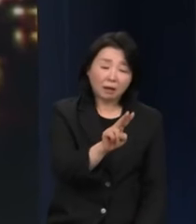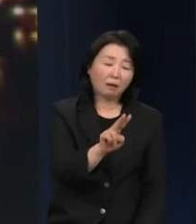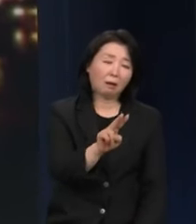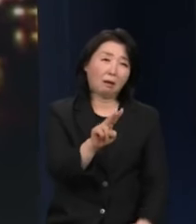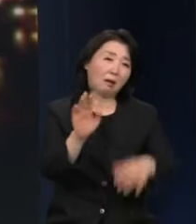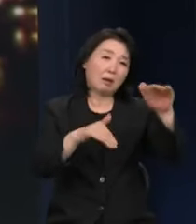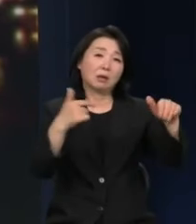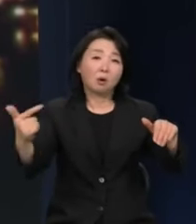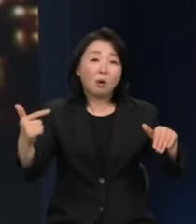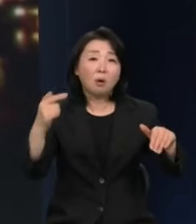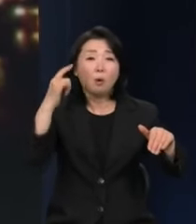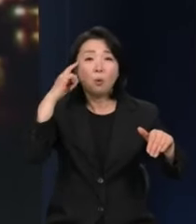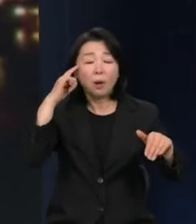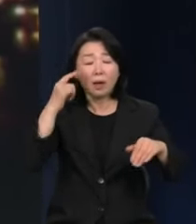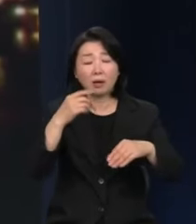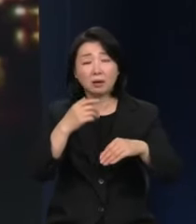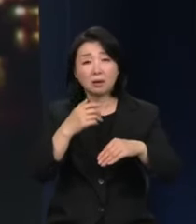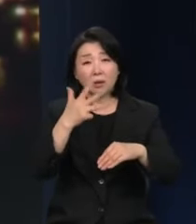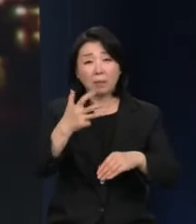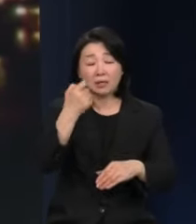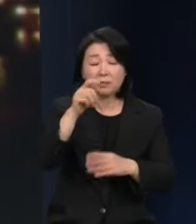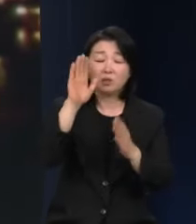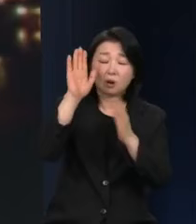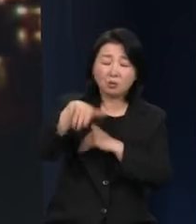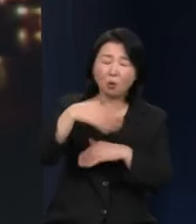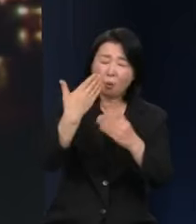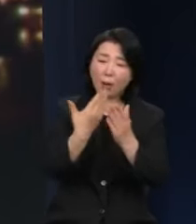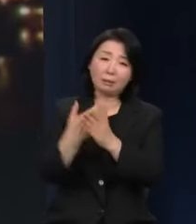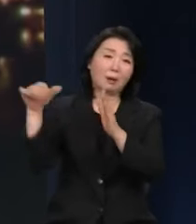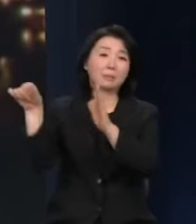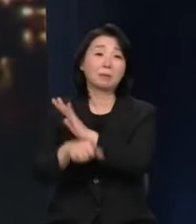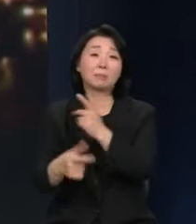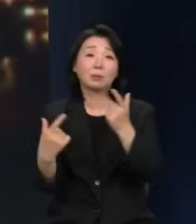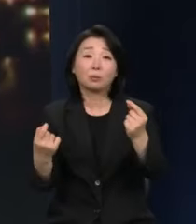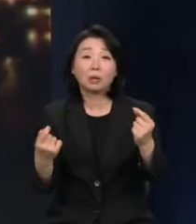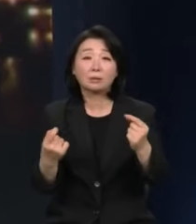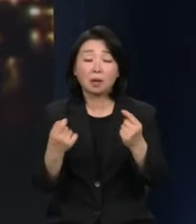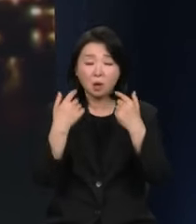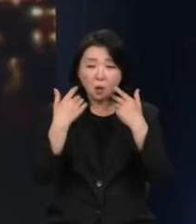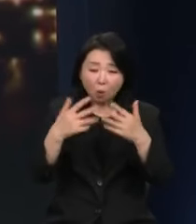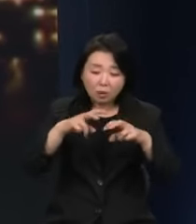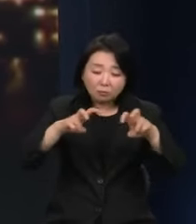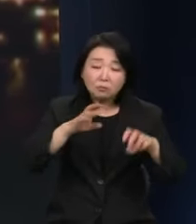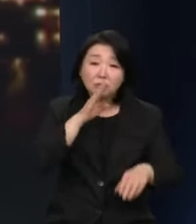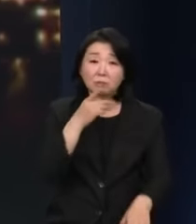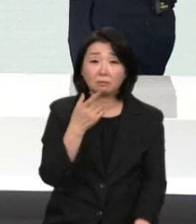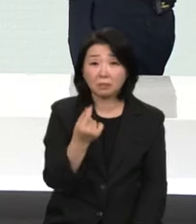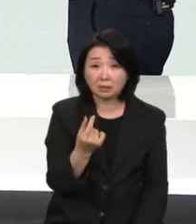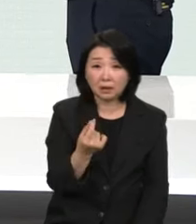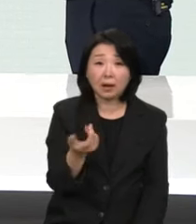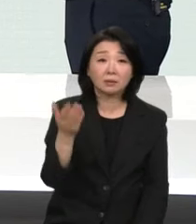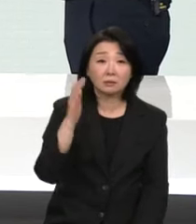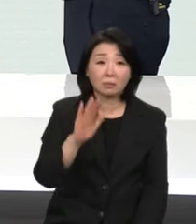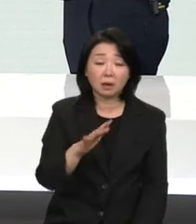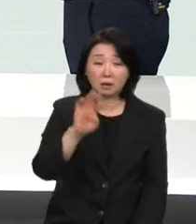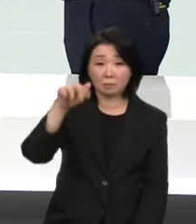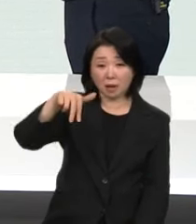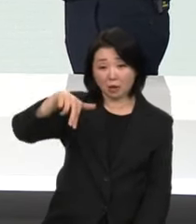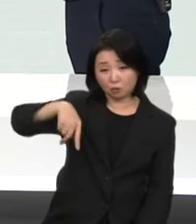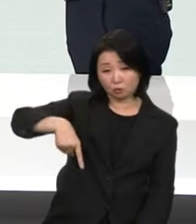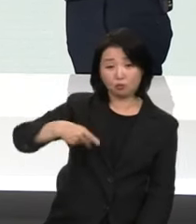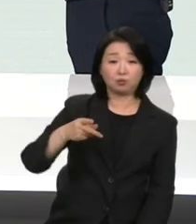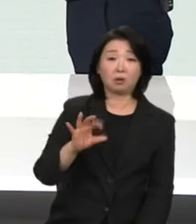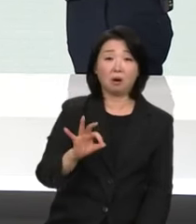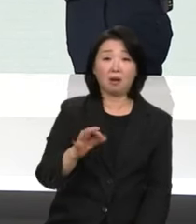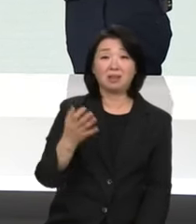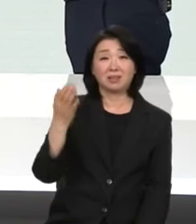기록한 기록적 참패를 외면하는 게 아니냐 뭐 비판이 나올 수 있고요. 설사 정확한 분석이라고 해도. 자, 박수영 의원은 전직